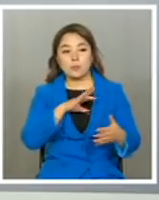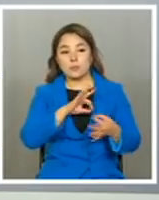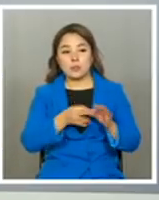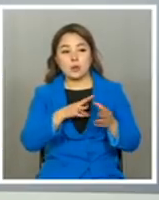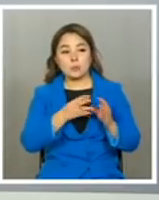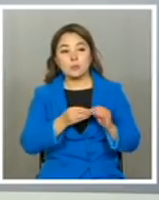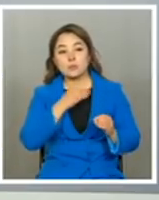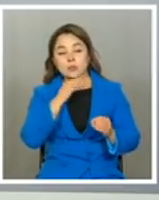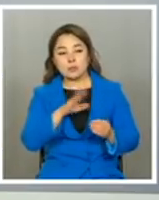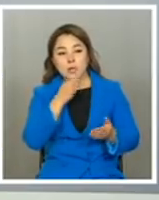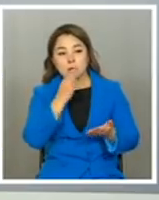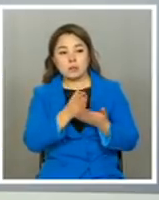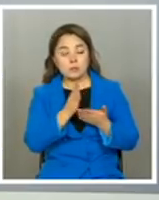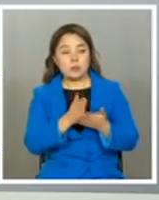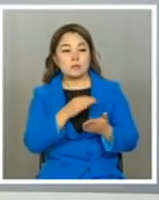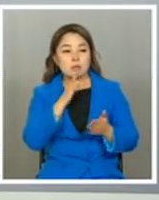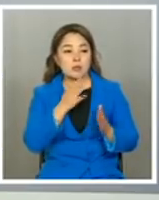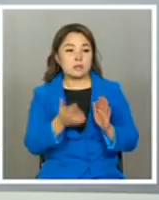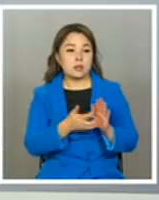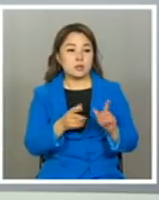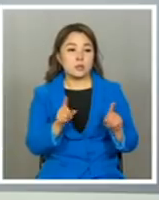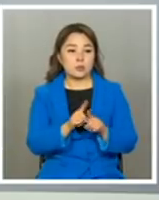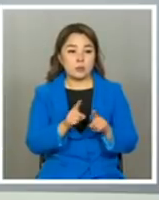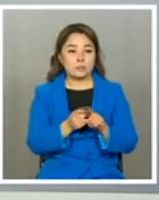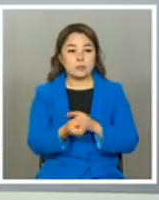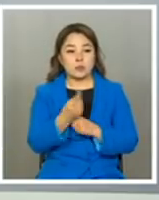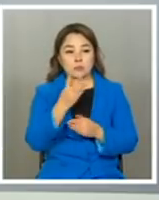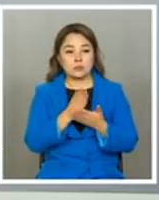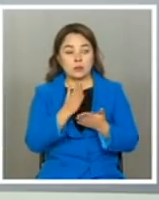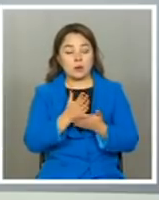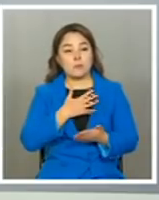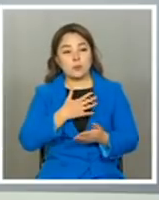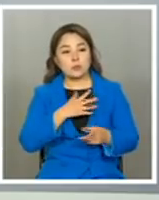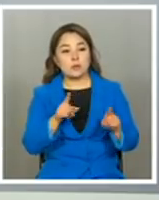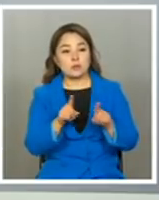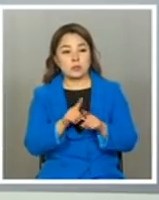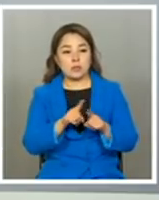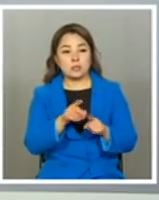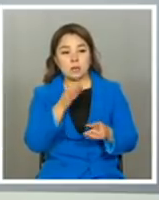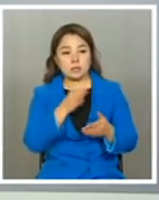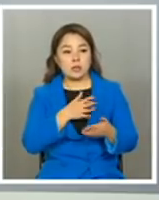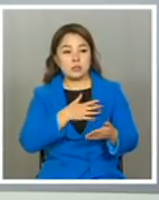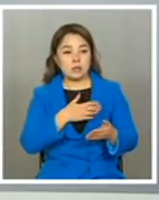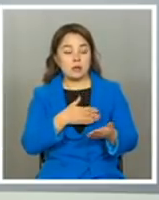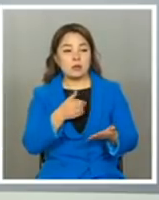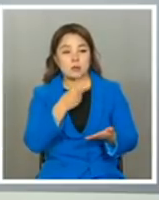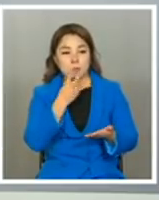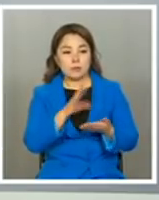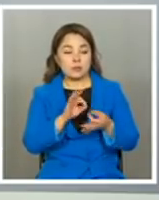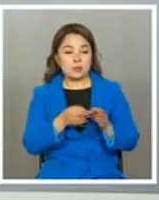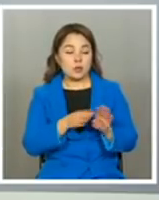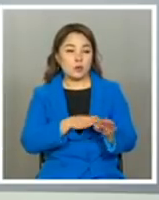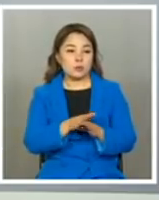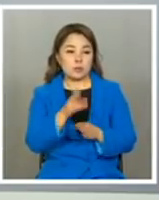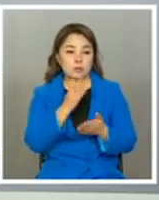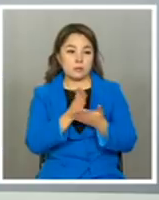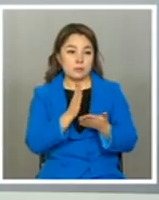Тіпті оттегінің жетіспеушілігі туындайды да, бұлшық етте анаэробты тынсалу жүзеге асады. Нәтижесінде